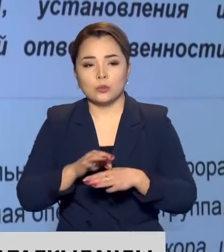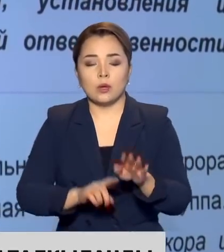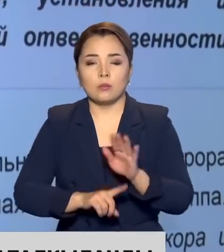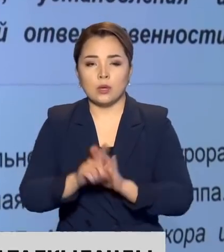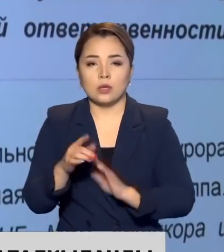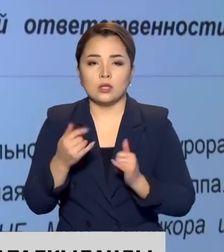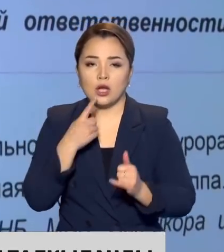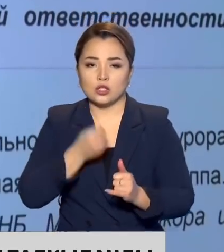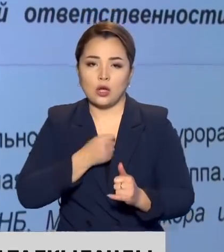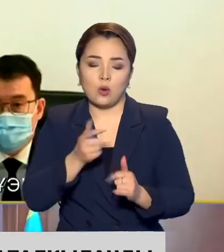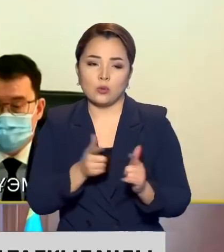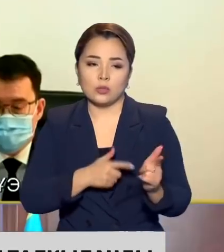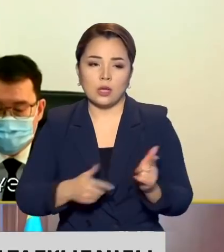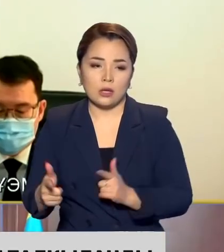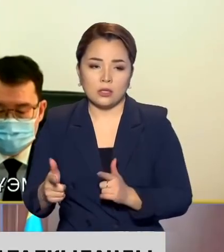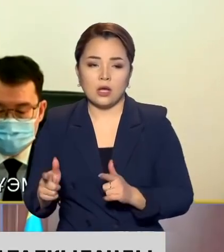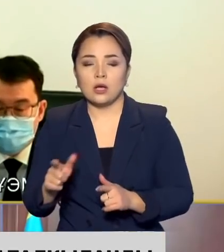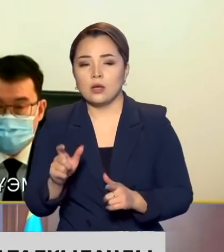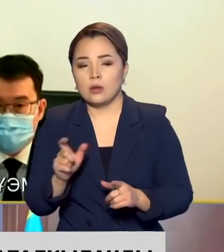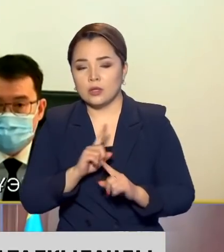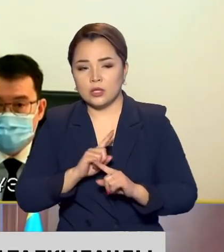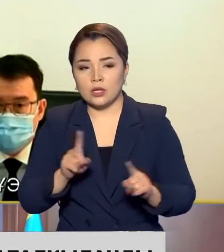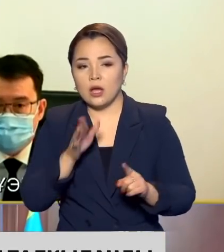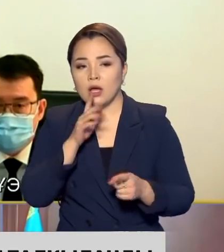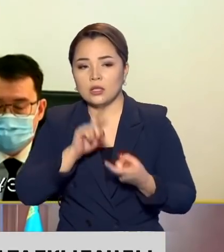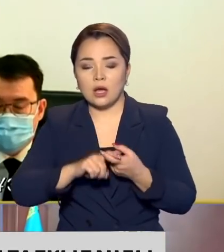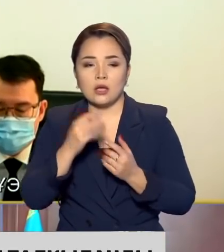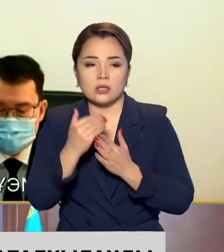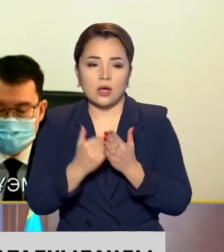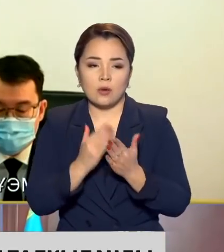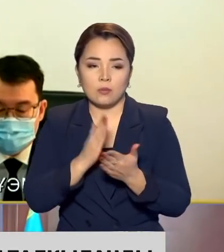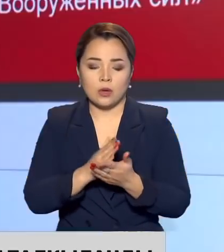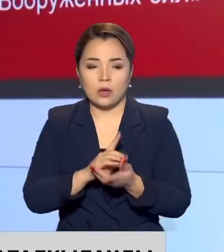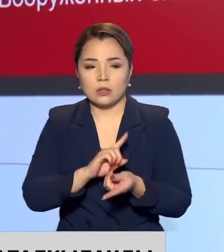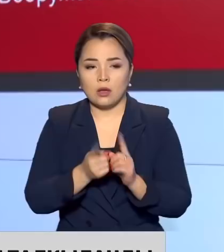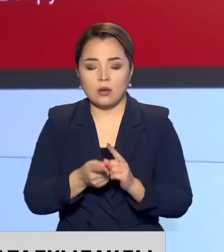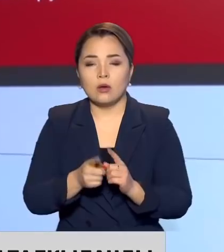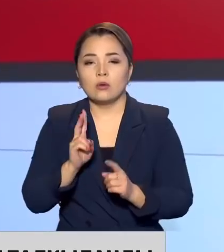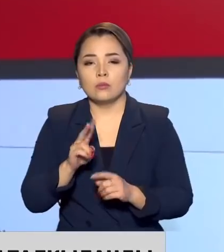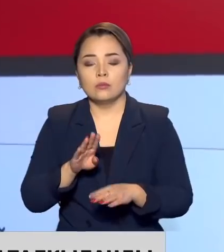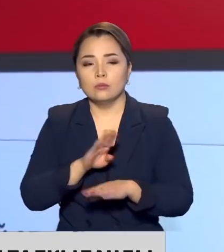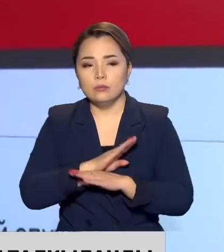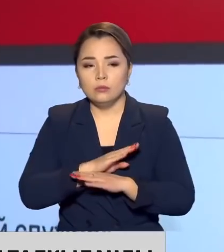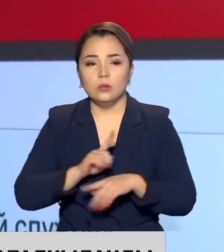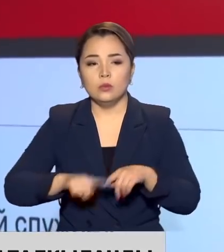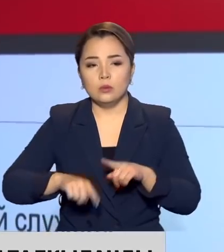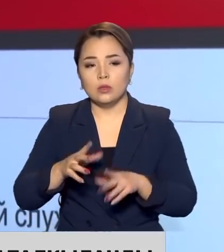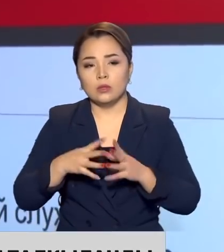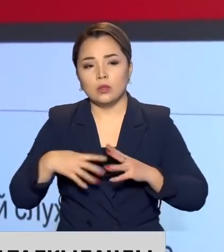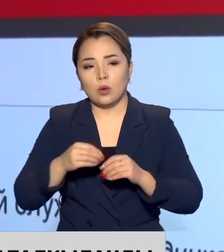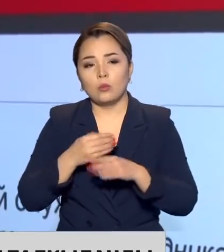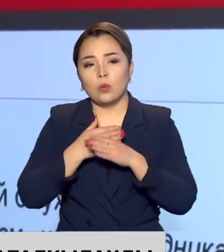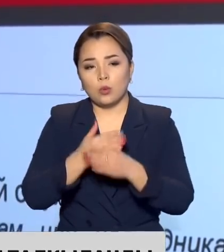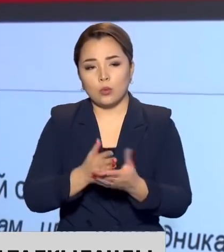құрылымдар жауынгерлік дайындықтың ерекше режиміне ауысқан. Қаза тапқан қызметкерлердің отбасыларына көмек көрсету, коммуналдық қызметтердің жұмысын қалпына